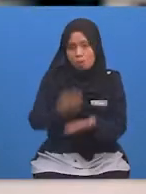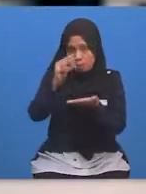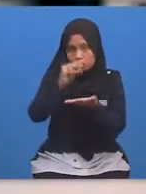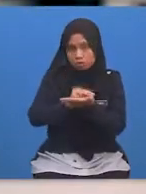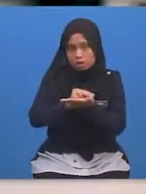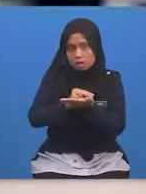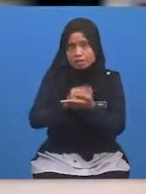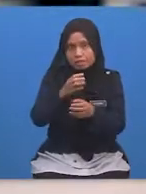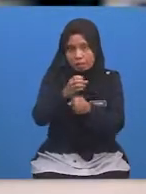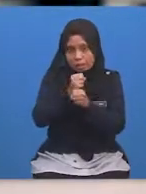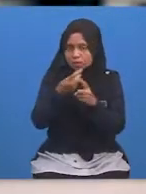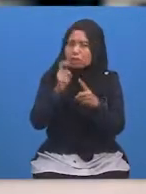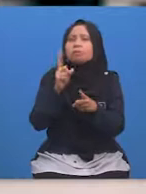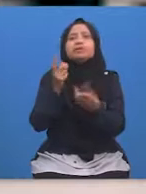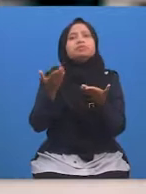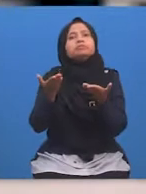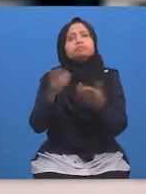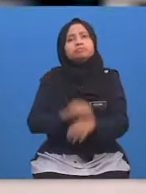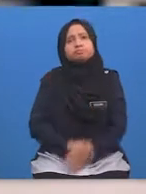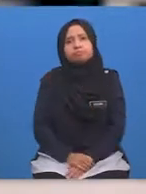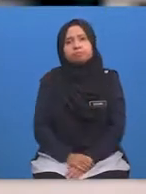Modal diperolehi dari mana?